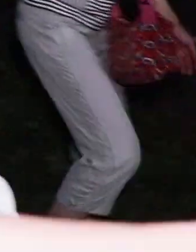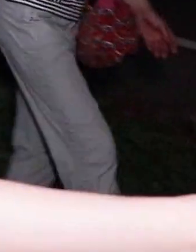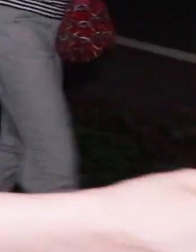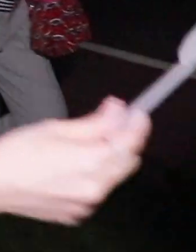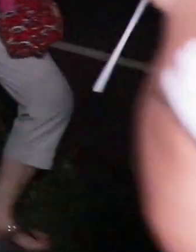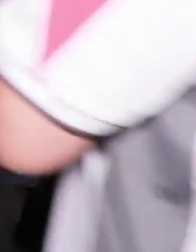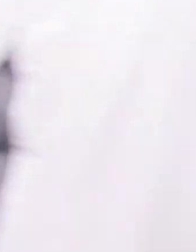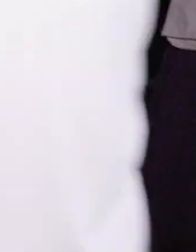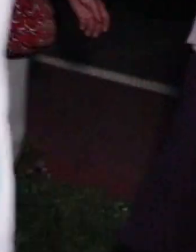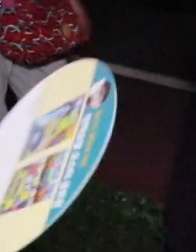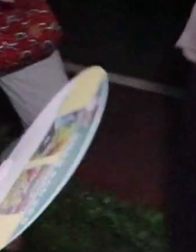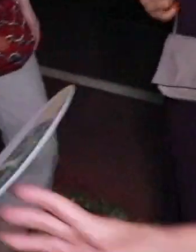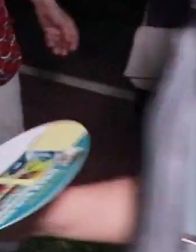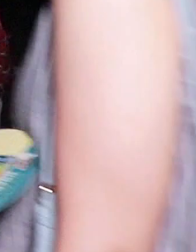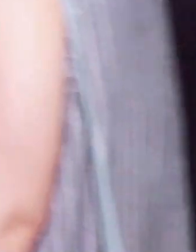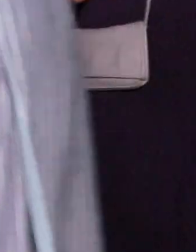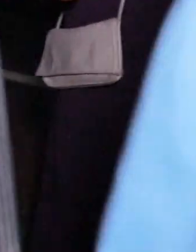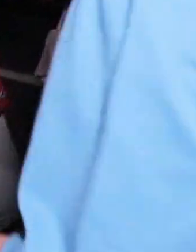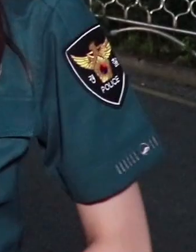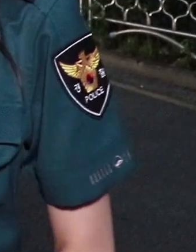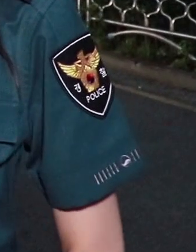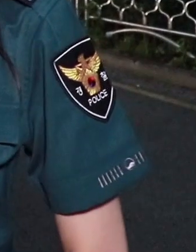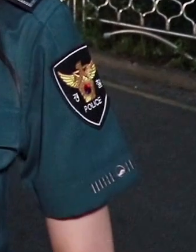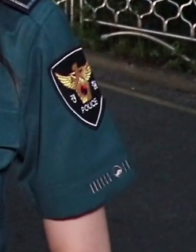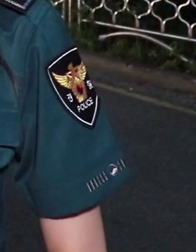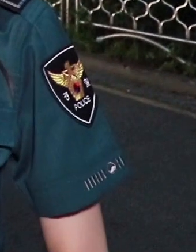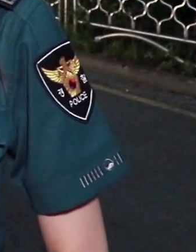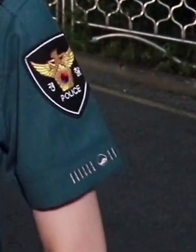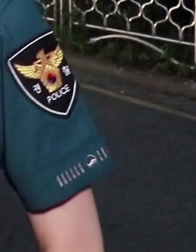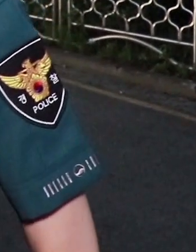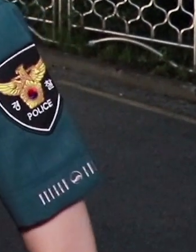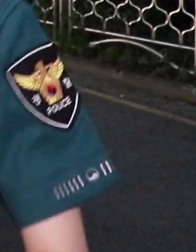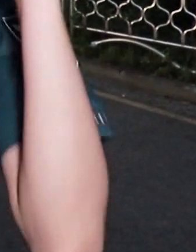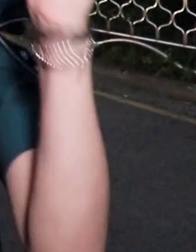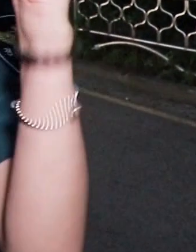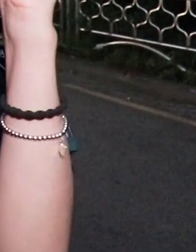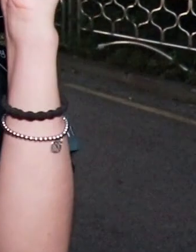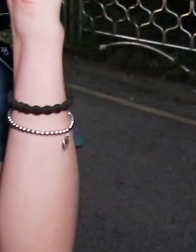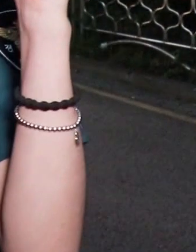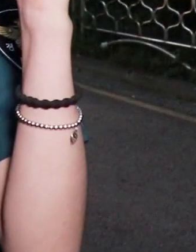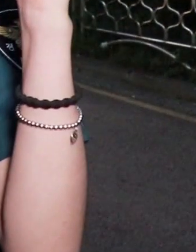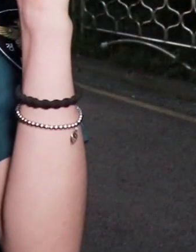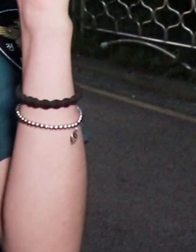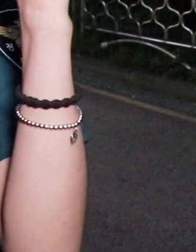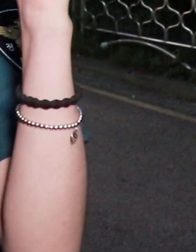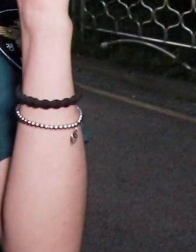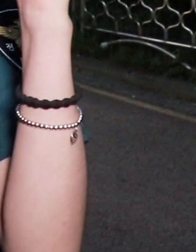안녕하세요. 탄력순찰입니다. 네, 귀갓길 무서우시면 연락주세요. 우리의 안전은 우리가 지킨다. 은평구 화이팅! 화이팅!